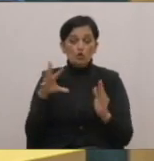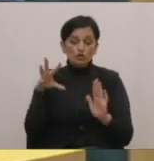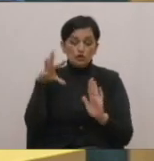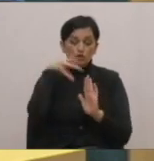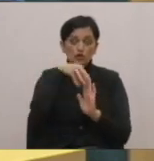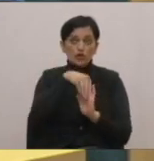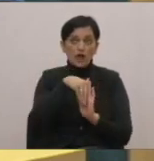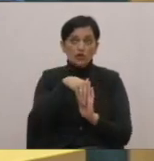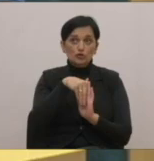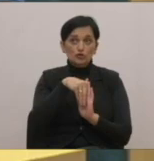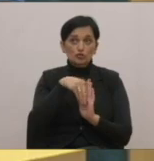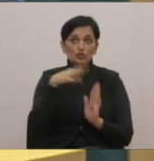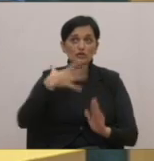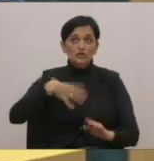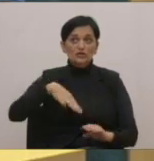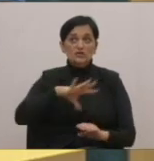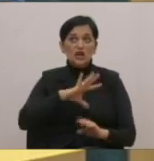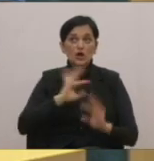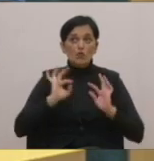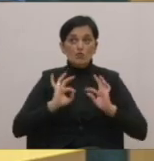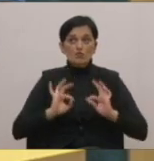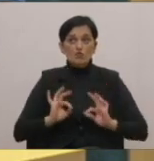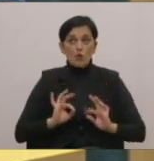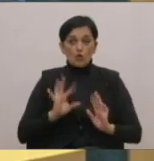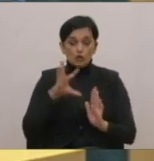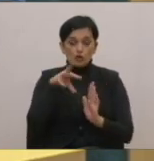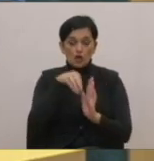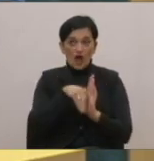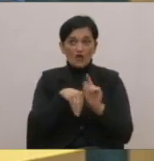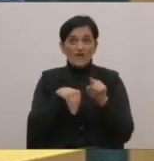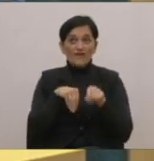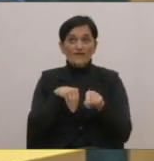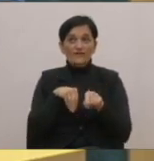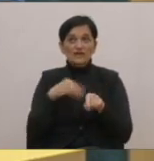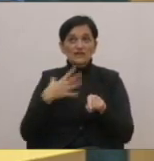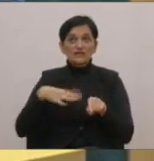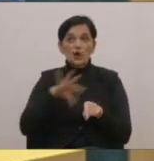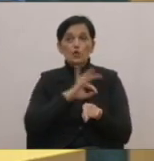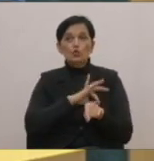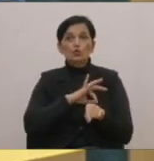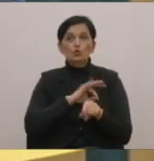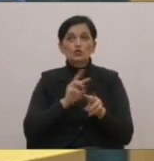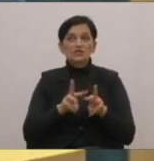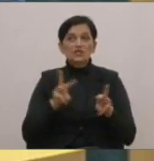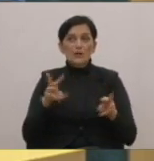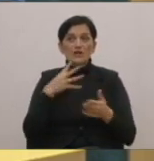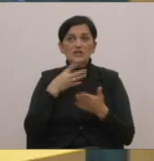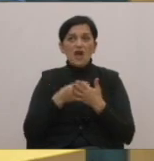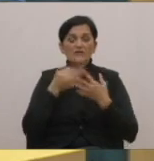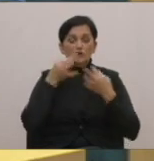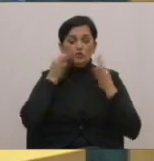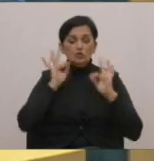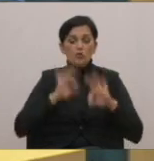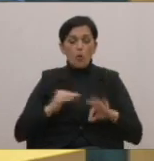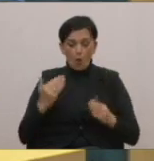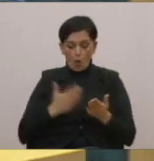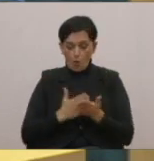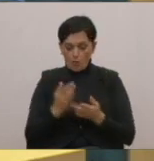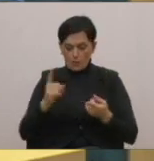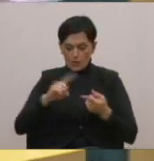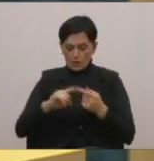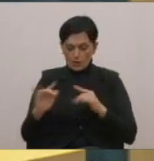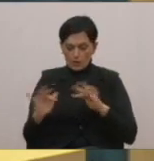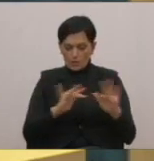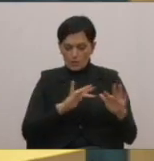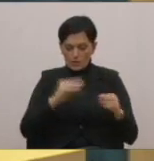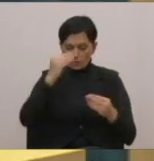მასში საქართველოს პროკურატურა, ჩართულია მასში მათ შორის საქართველოს იუსტიციის სამინისტრო თავის კომპეტენციის ფარგლებში, და მიმდინარეობს